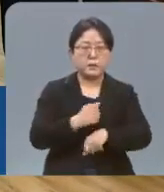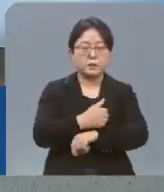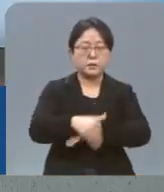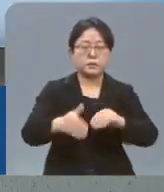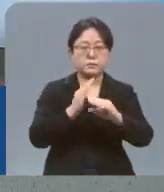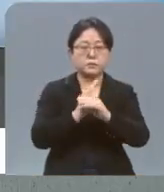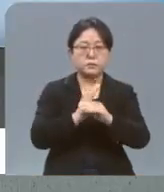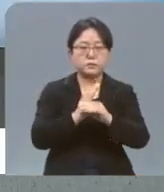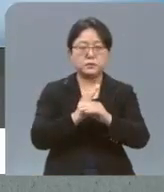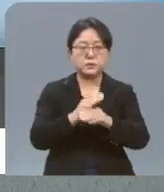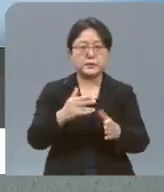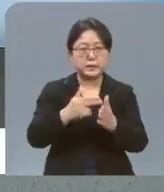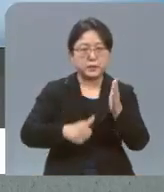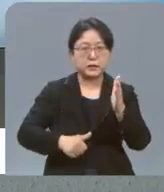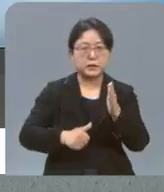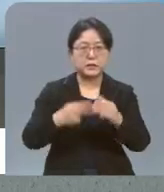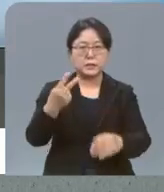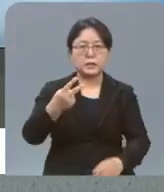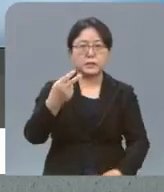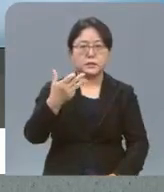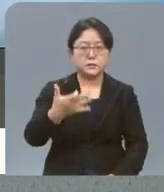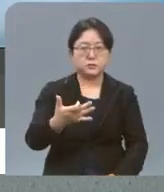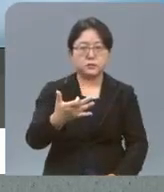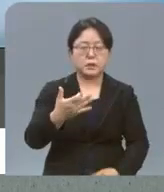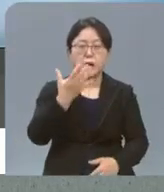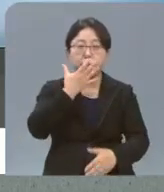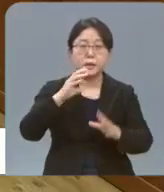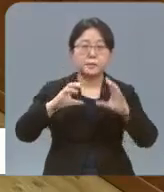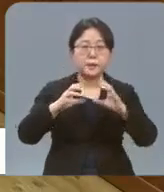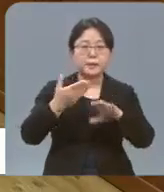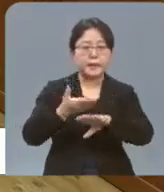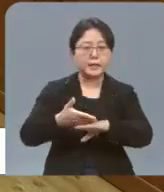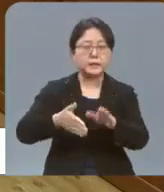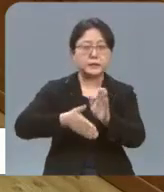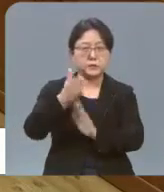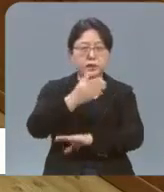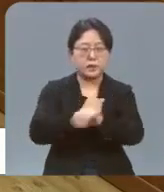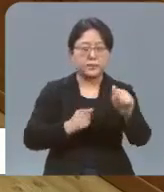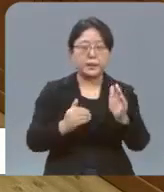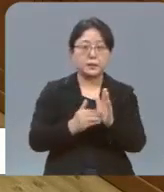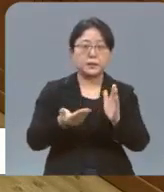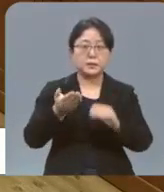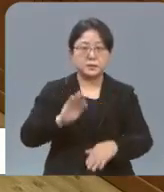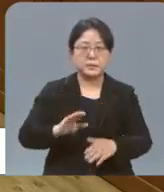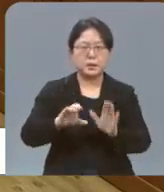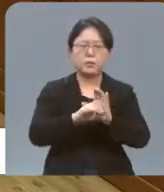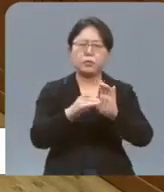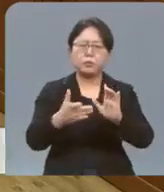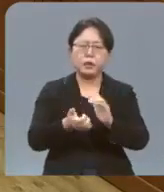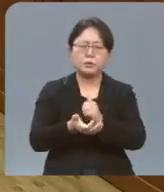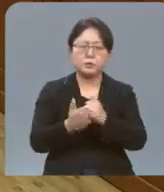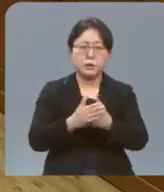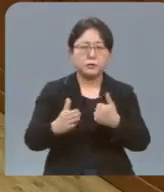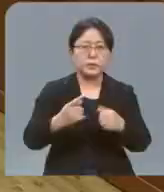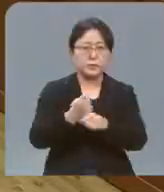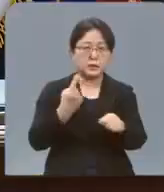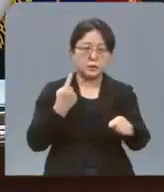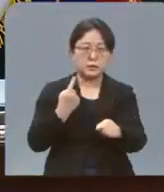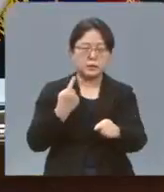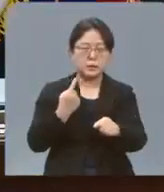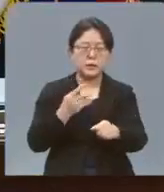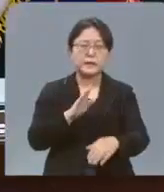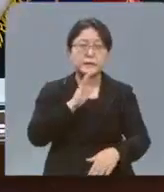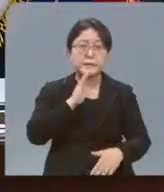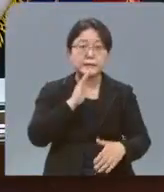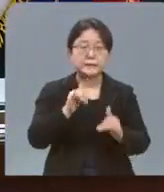했습니다. 장흥군은 2019년 필리핀에 다른 도시와 협약했지만 코로나 여파로 지난해까지